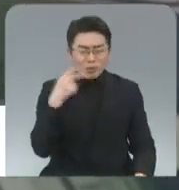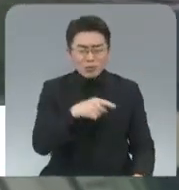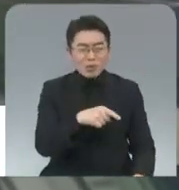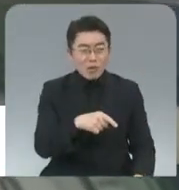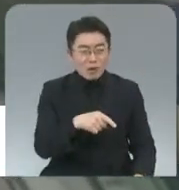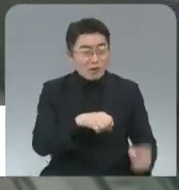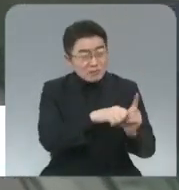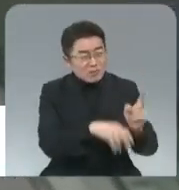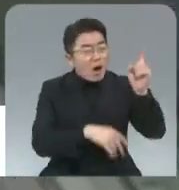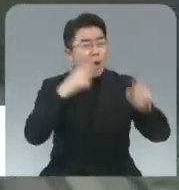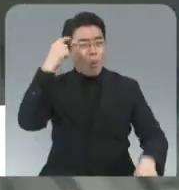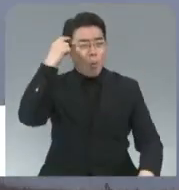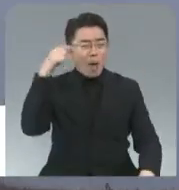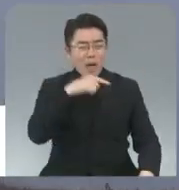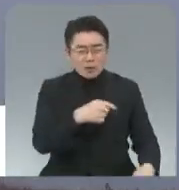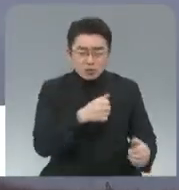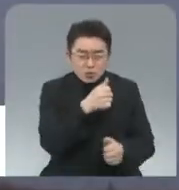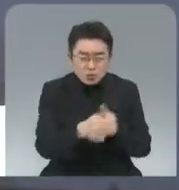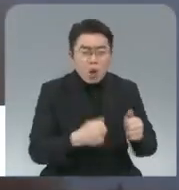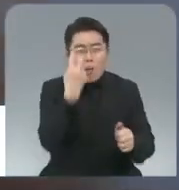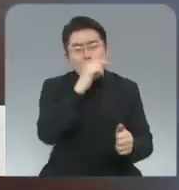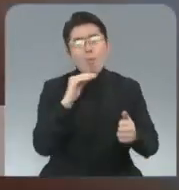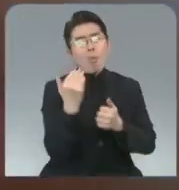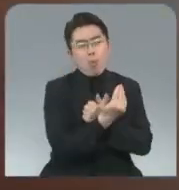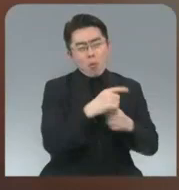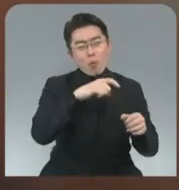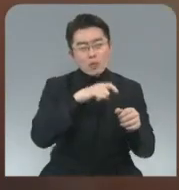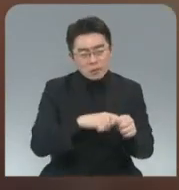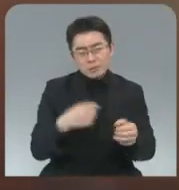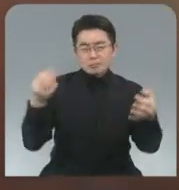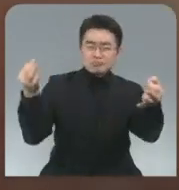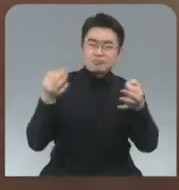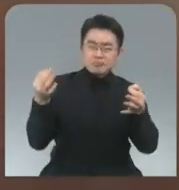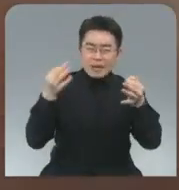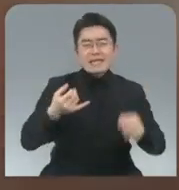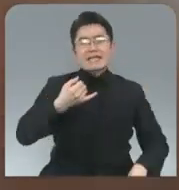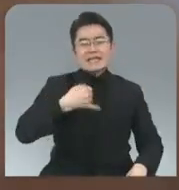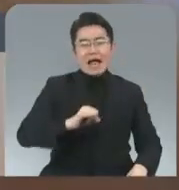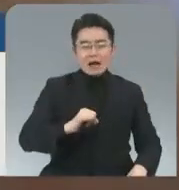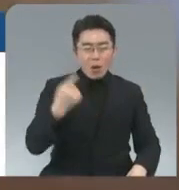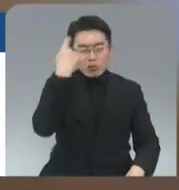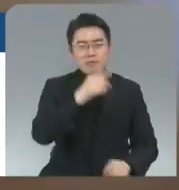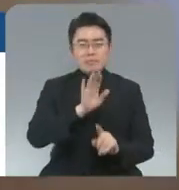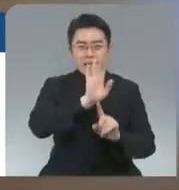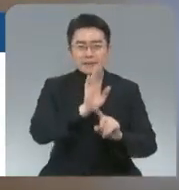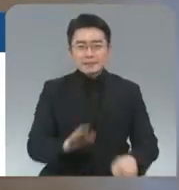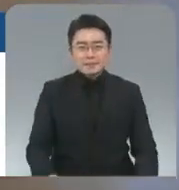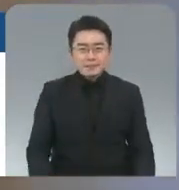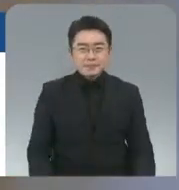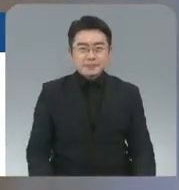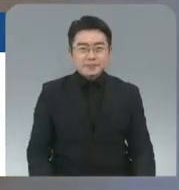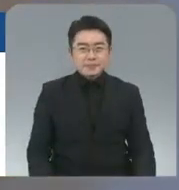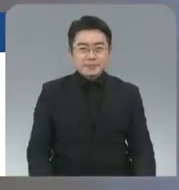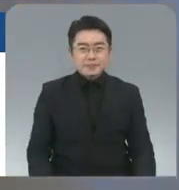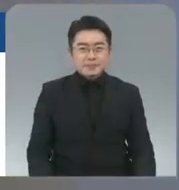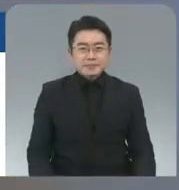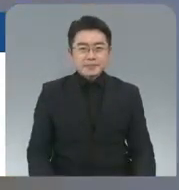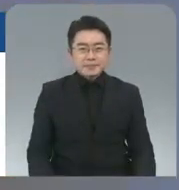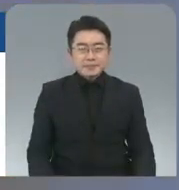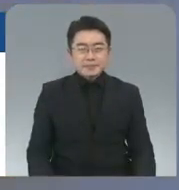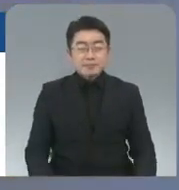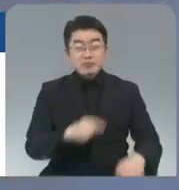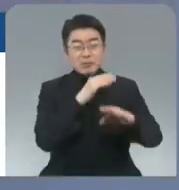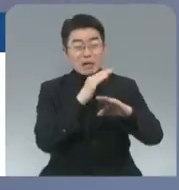phỏng đoán là con gái thứ hai tên Kim ju-e Sinh năm 2013 động thái này của ông Kim được phân tích là nhằm phô trương tên lửa Hoa xong 17